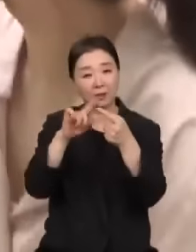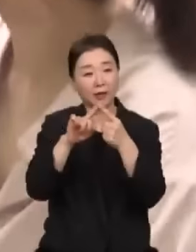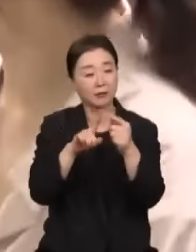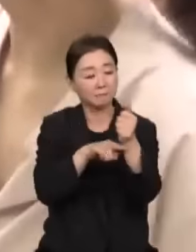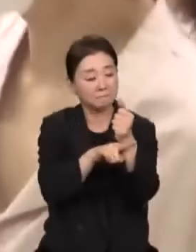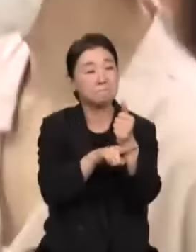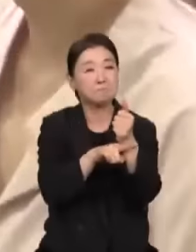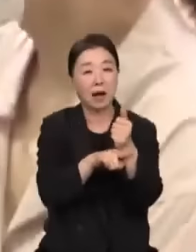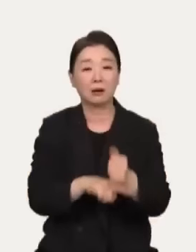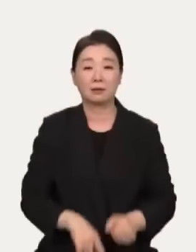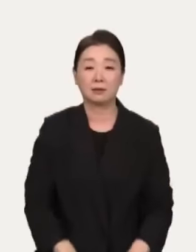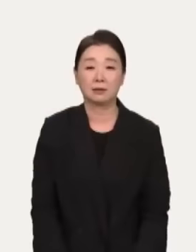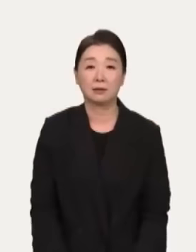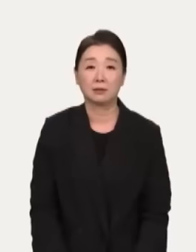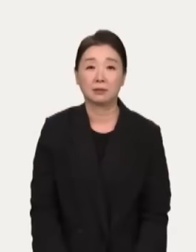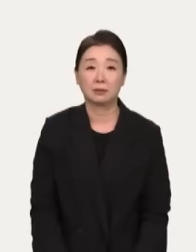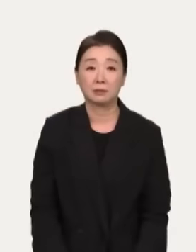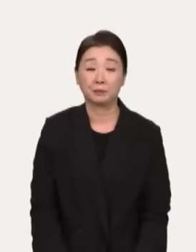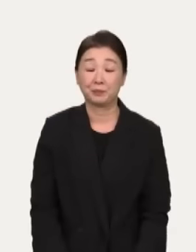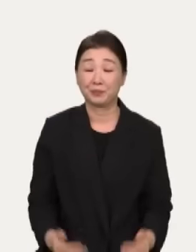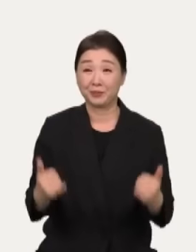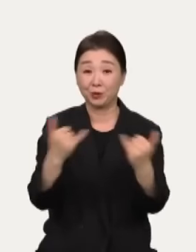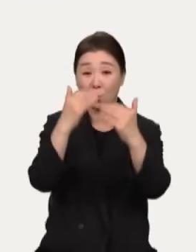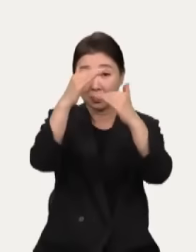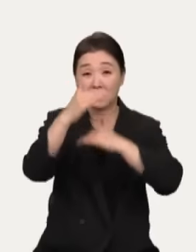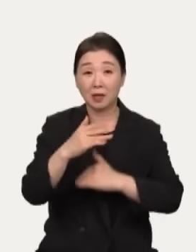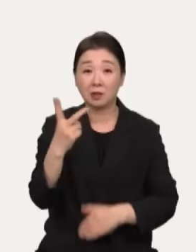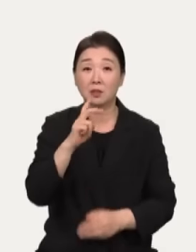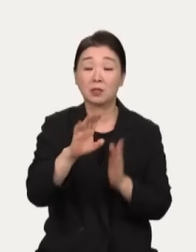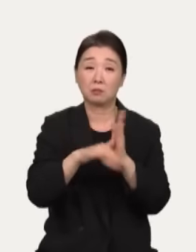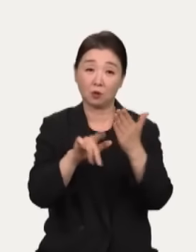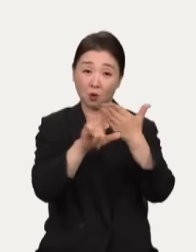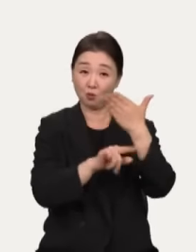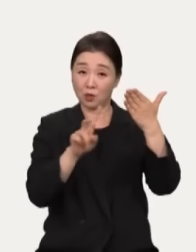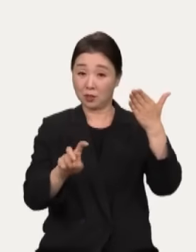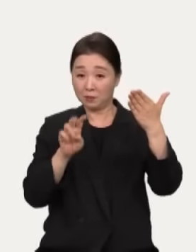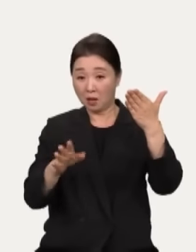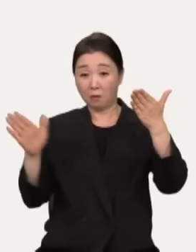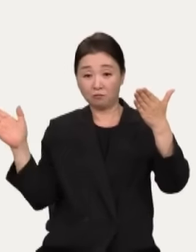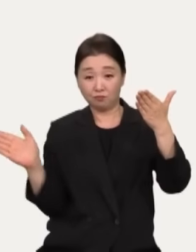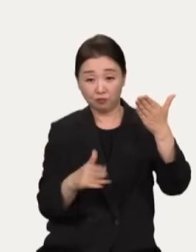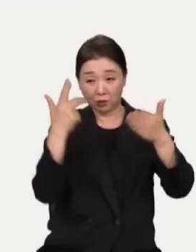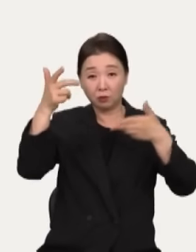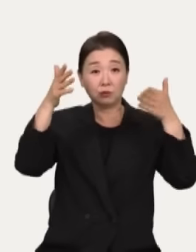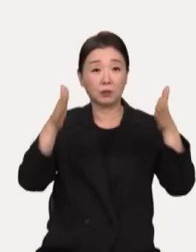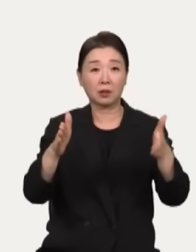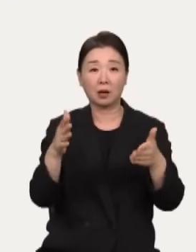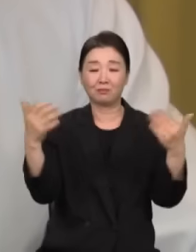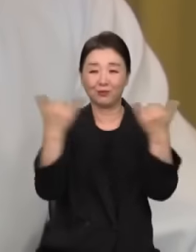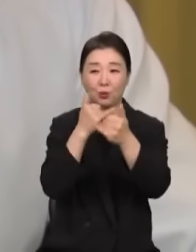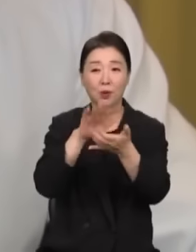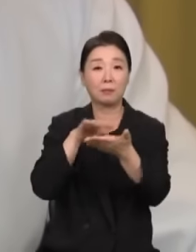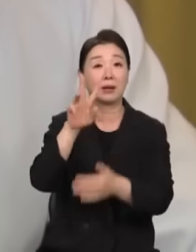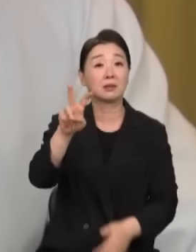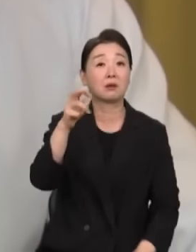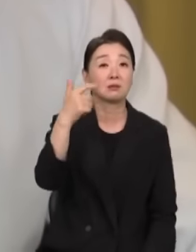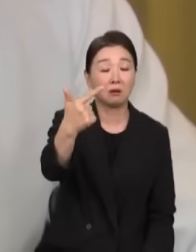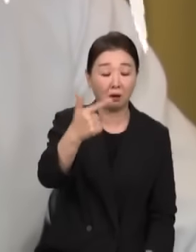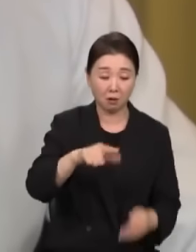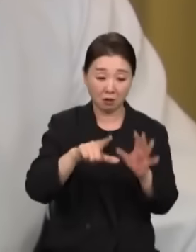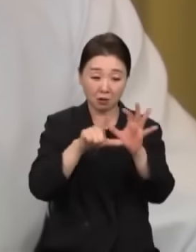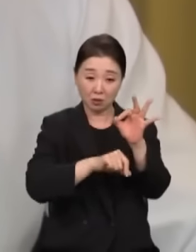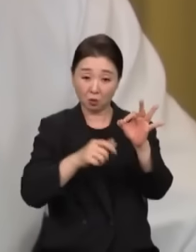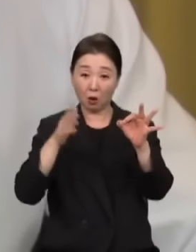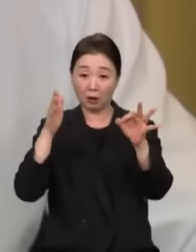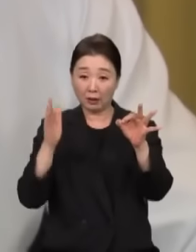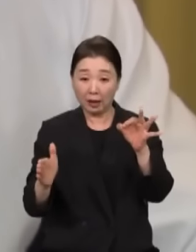집중적으로 조사했습니다 통신 내역에서 2020년 9월 23일부터 일주일간 36번 10월까지 한달